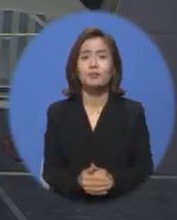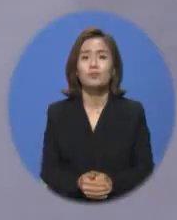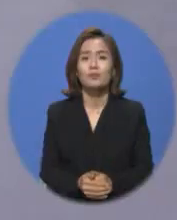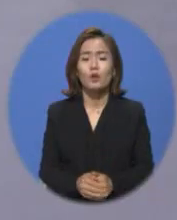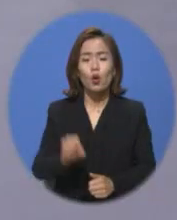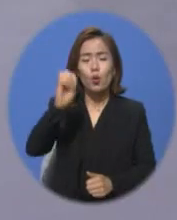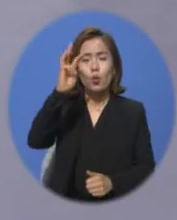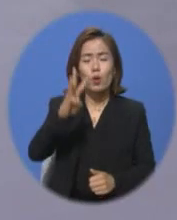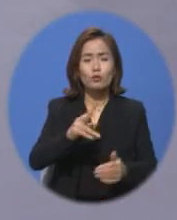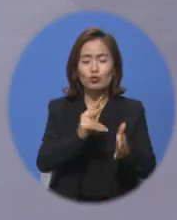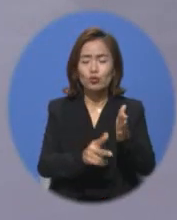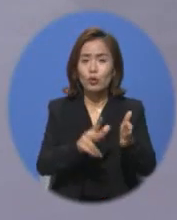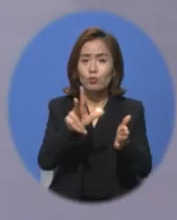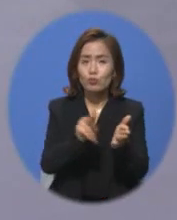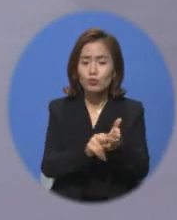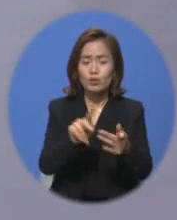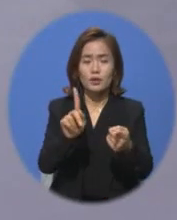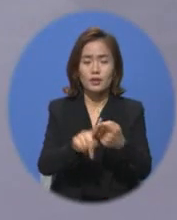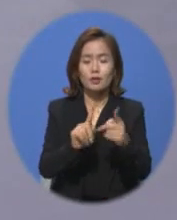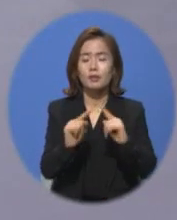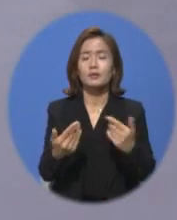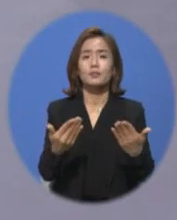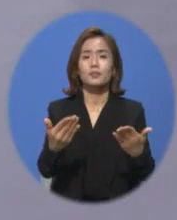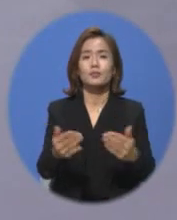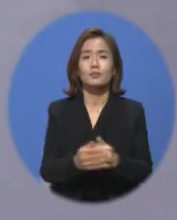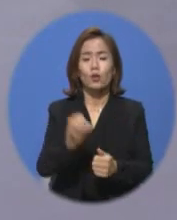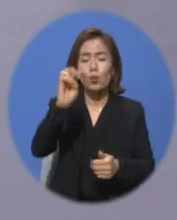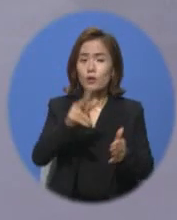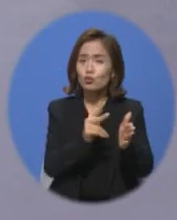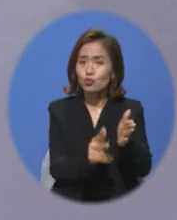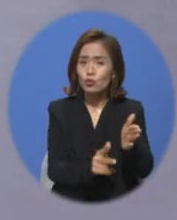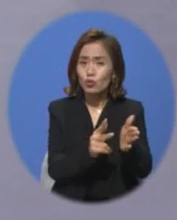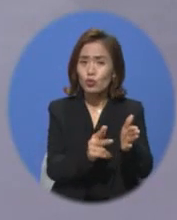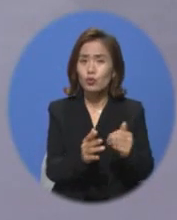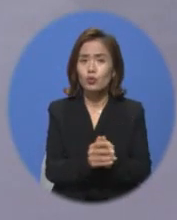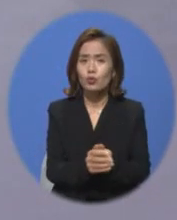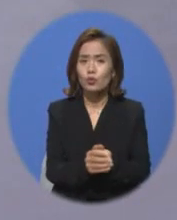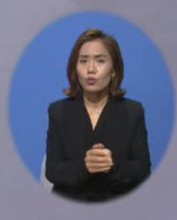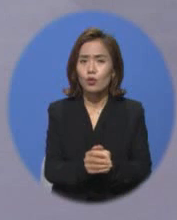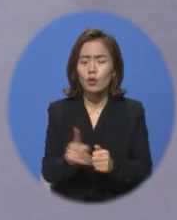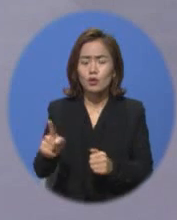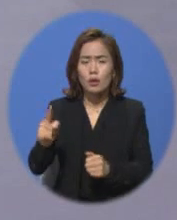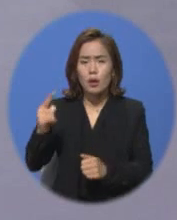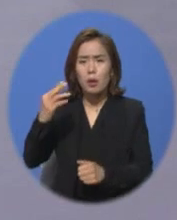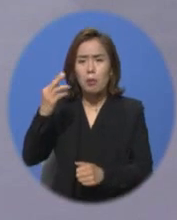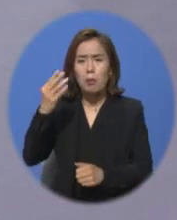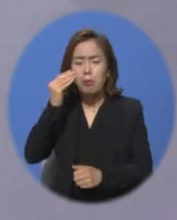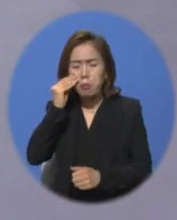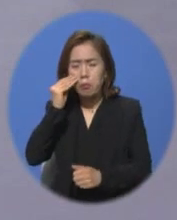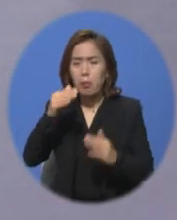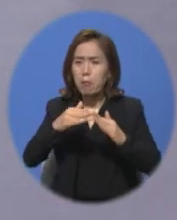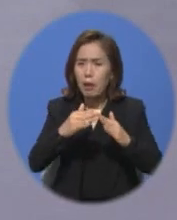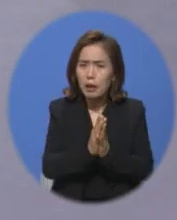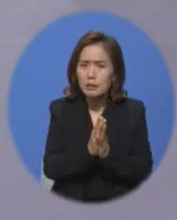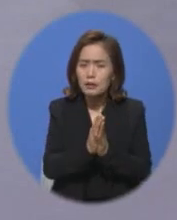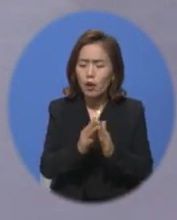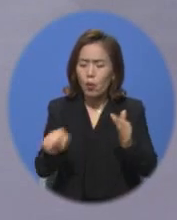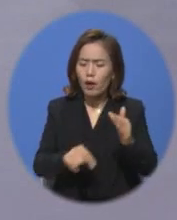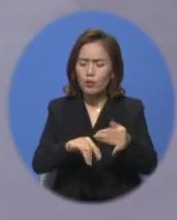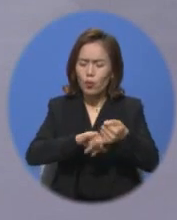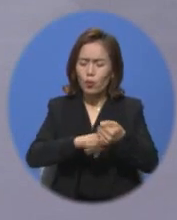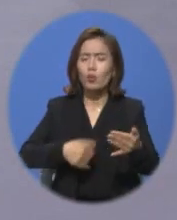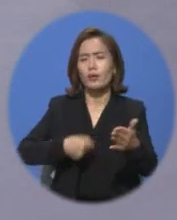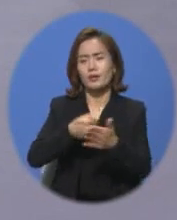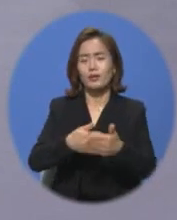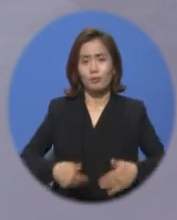예.광주역과관련된사안이므로 광주역문제에대해이야기하겠습니다.광주역 전체에대한결정은올해 안에내려져야한다고생각